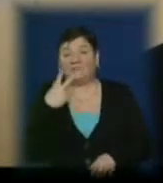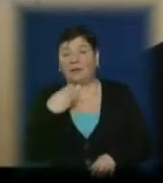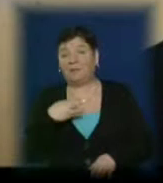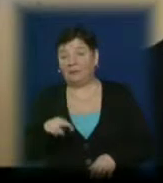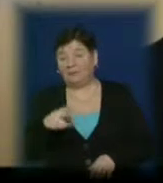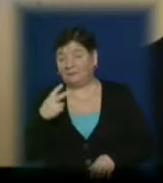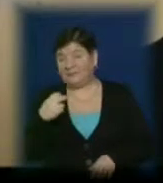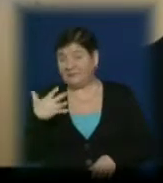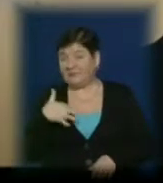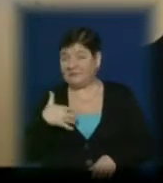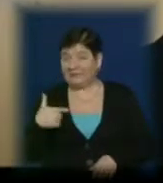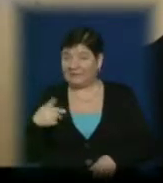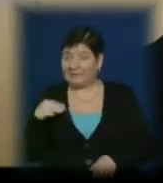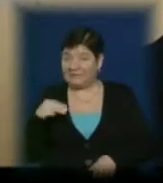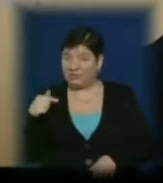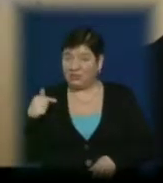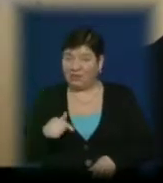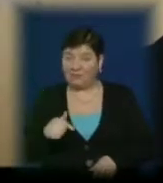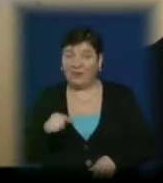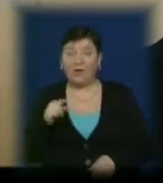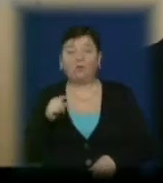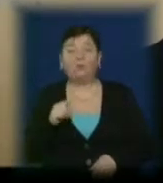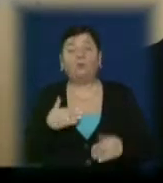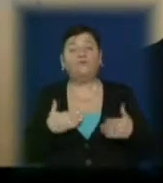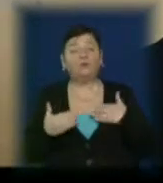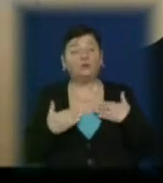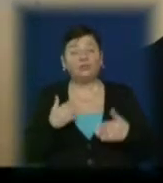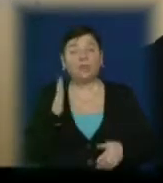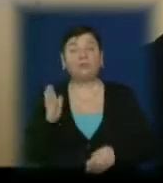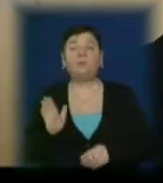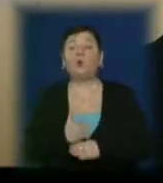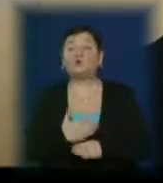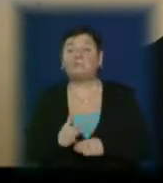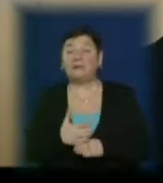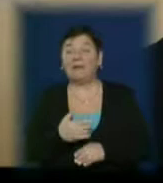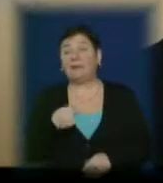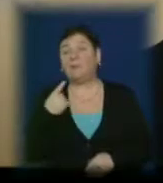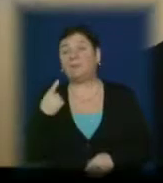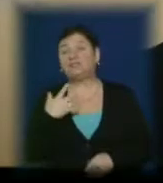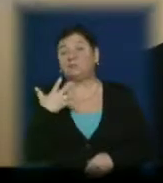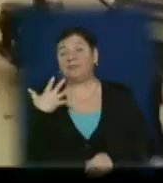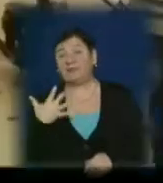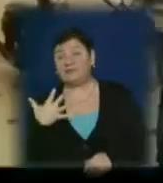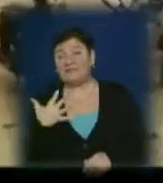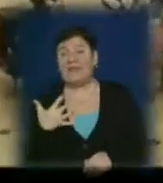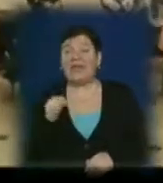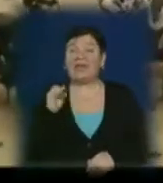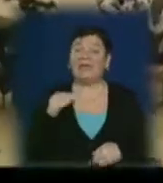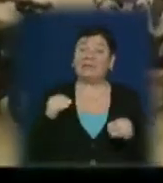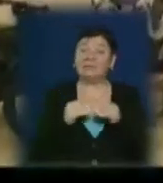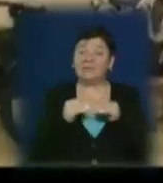250 тисяч гривень. Тому в процентному відношенні ми будемо розподіляти по першій п'ятірці, по другій десятці.